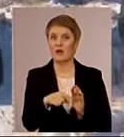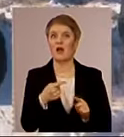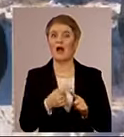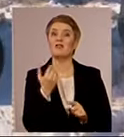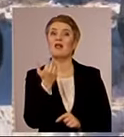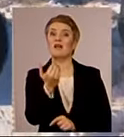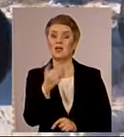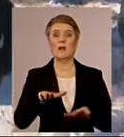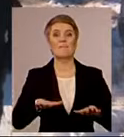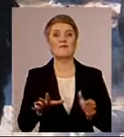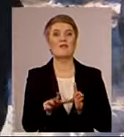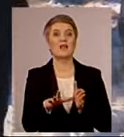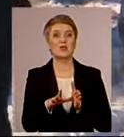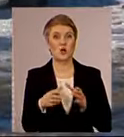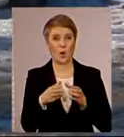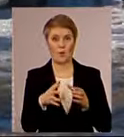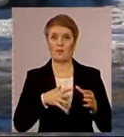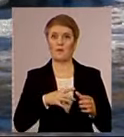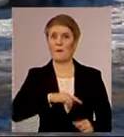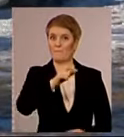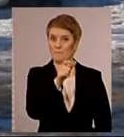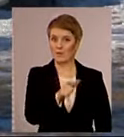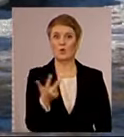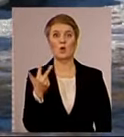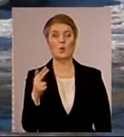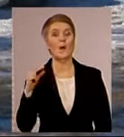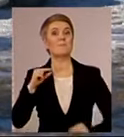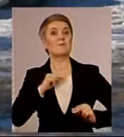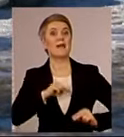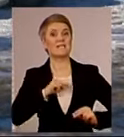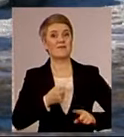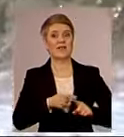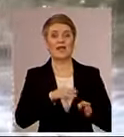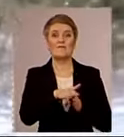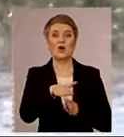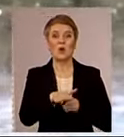належить місцевій енергетичній компанії, були пілот і троє працівників. Вони виконували